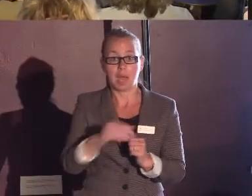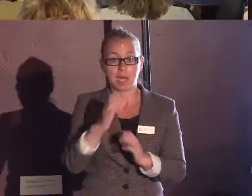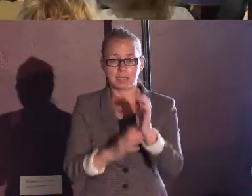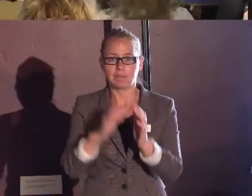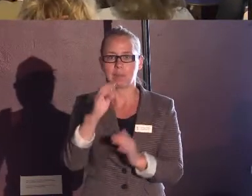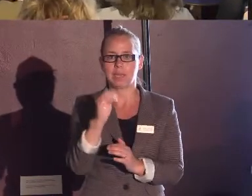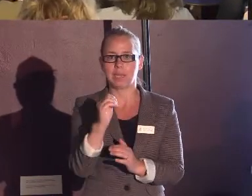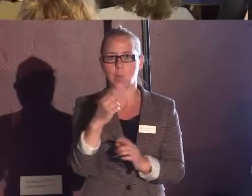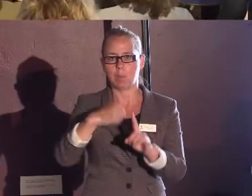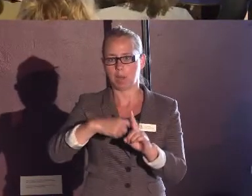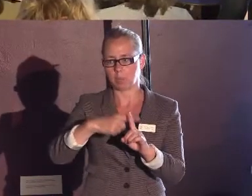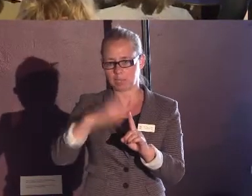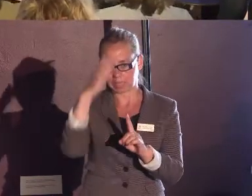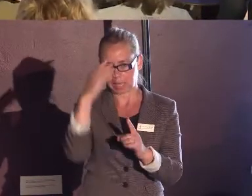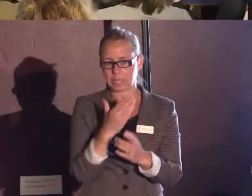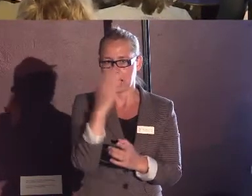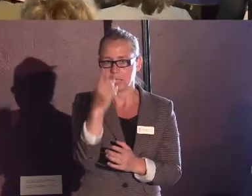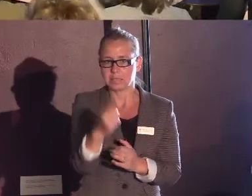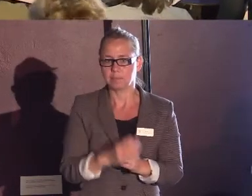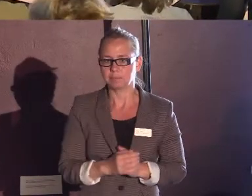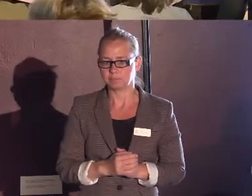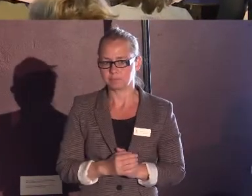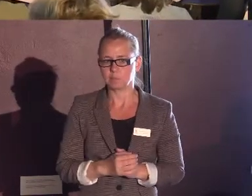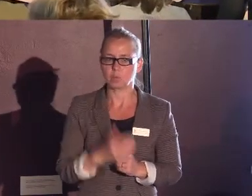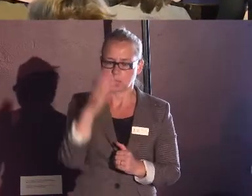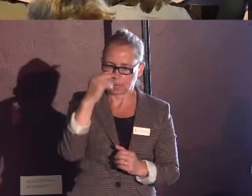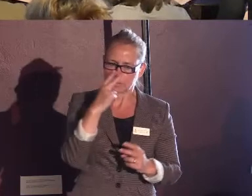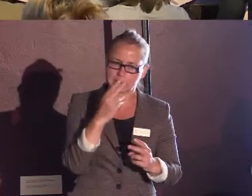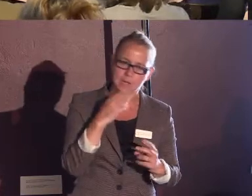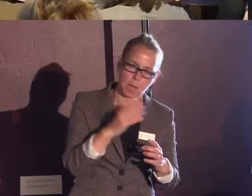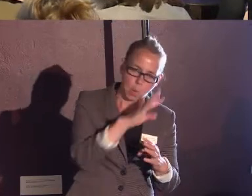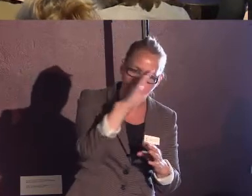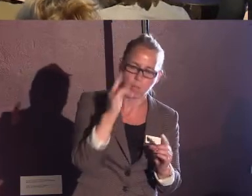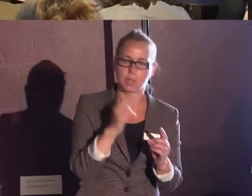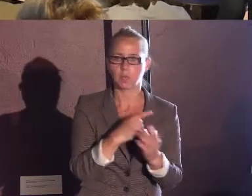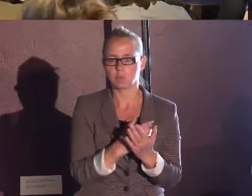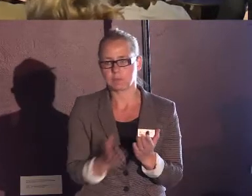på EU-barometern. Det går att läsa där. Man kan titta, bryta ner i ålder och sådär.